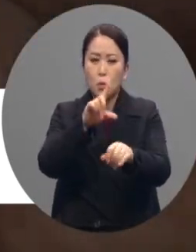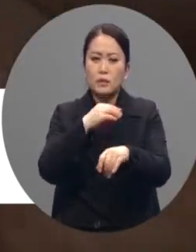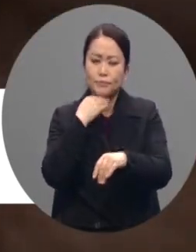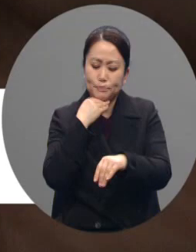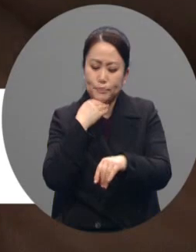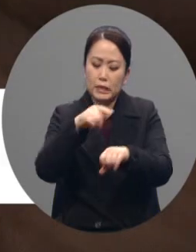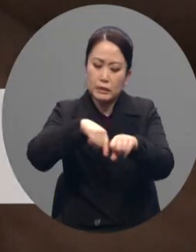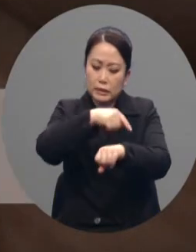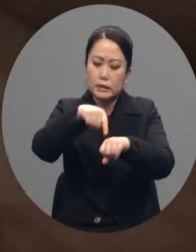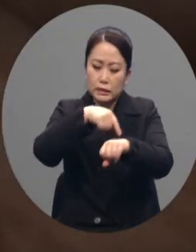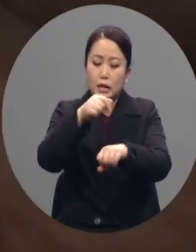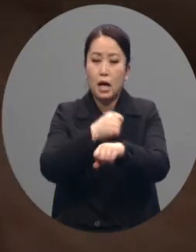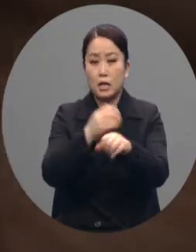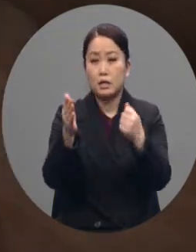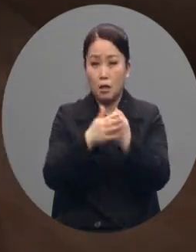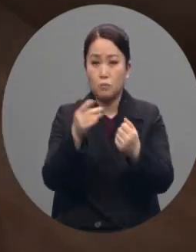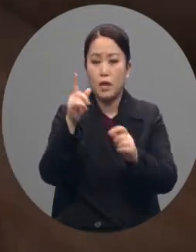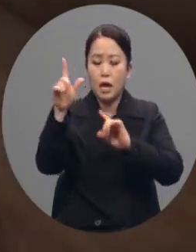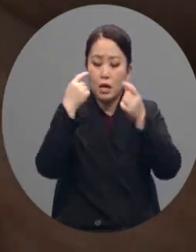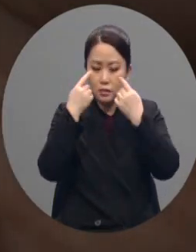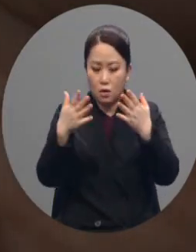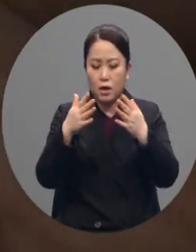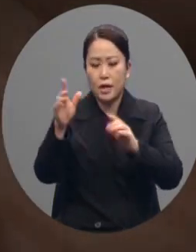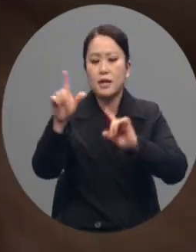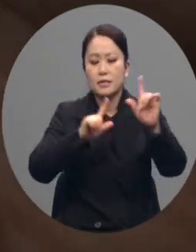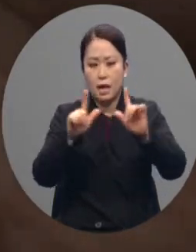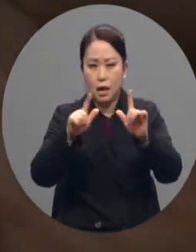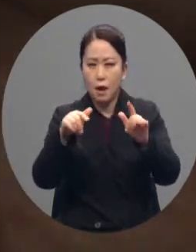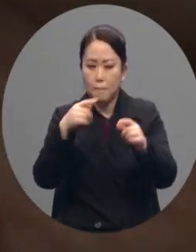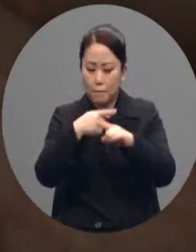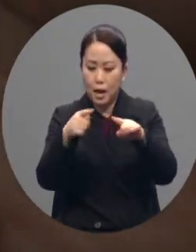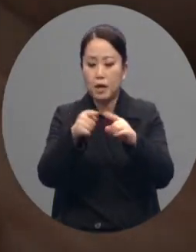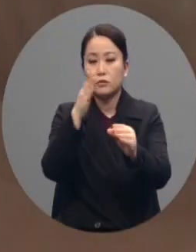것 같다며 정확한 상황을 파악하고 있다고 밝혔습니다